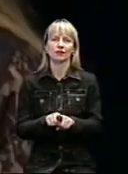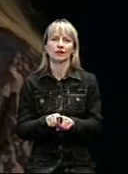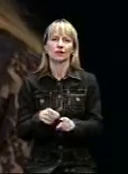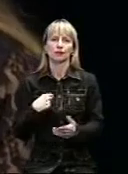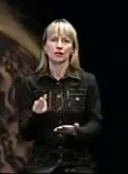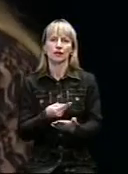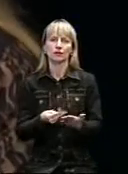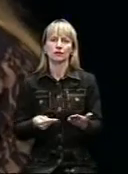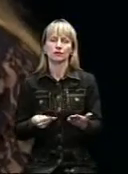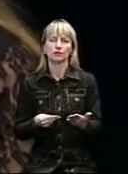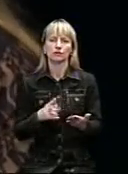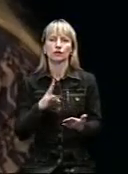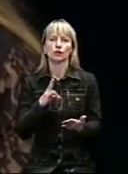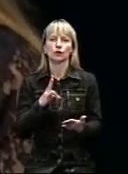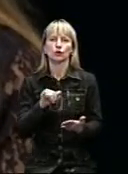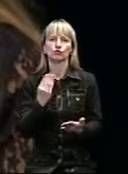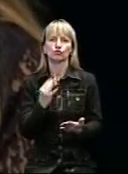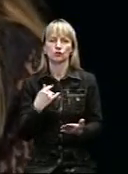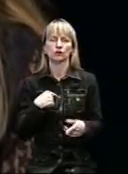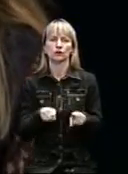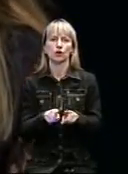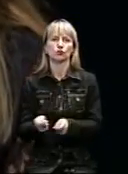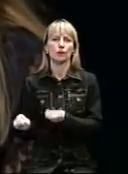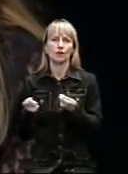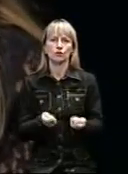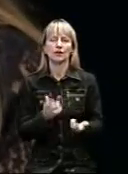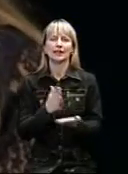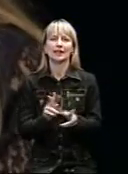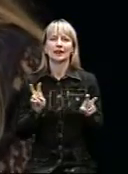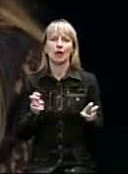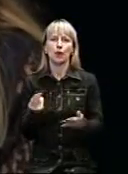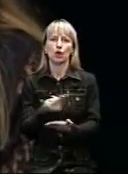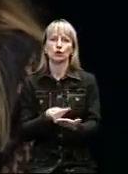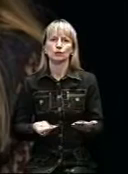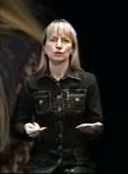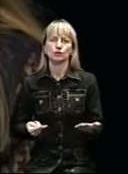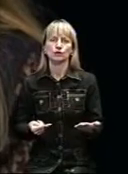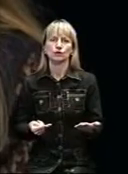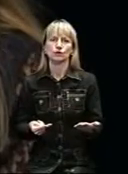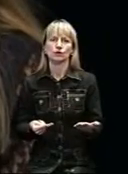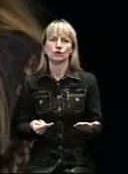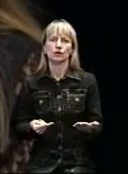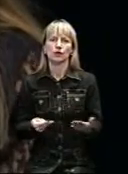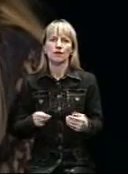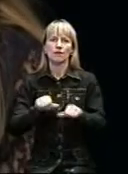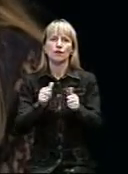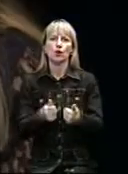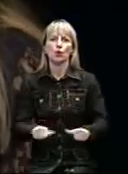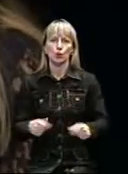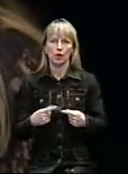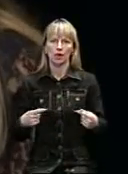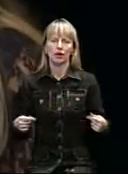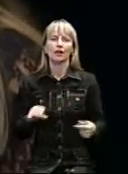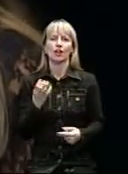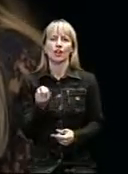ми мушлі, також я їх привозила. А ще є тема розпису гіпсових фігурок. Ну і